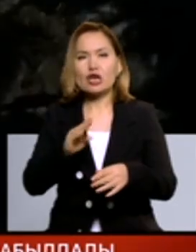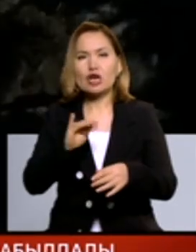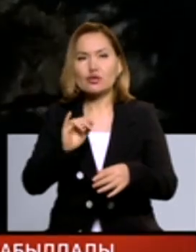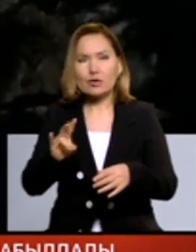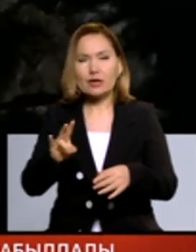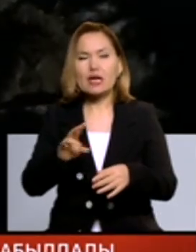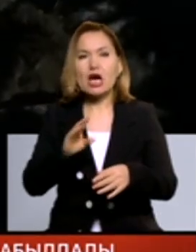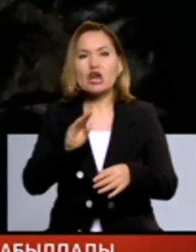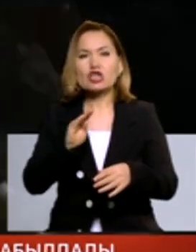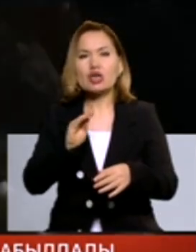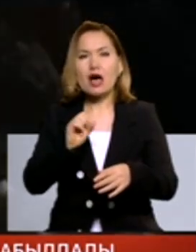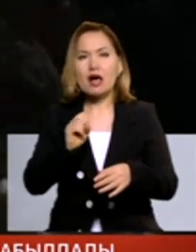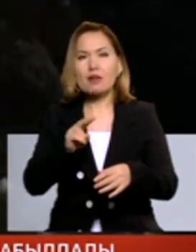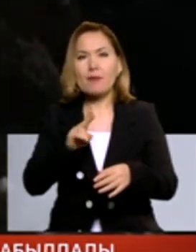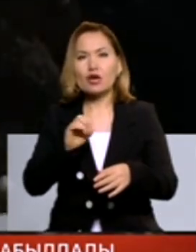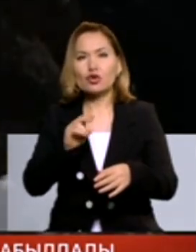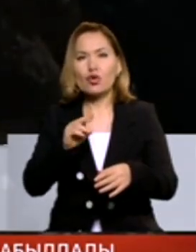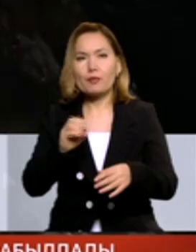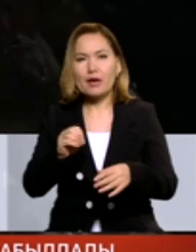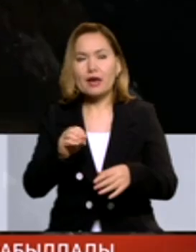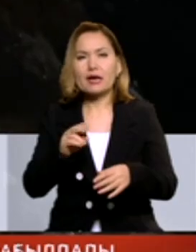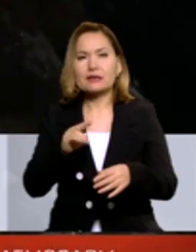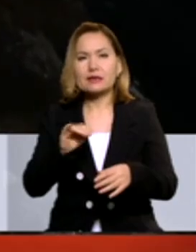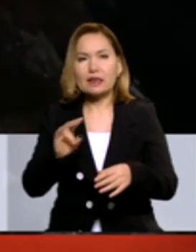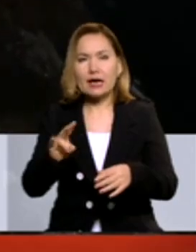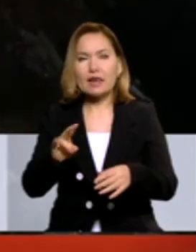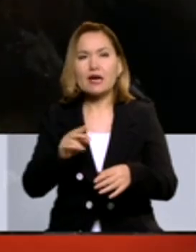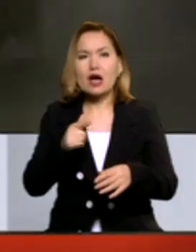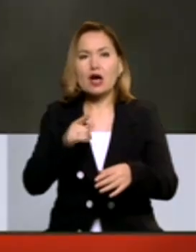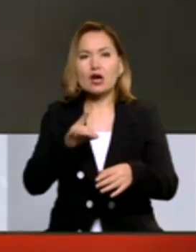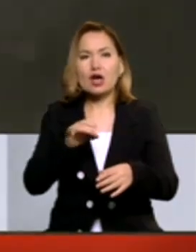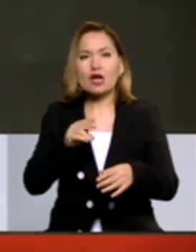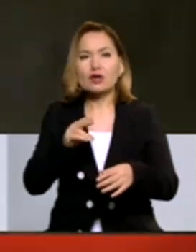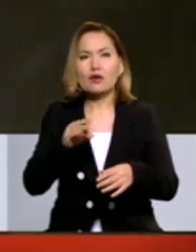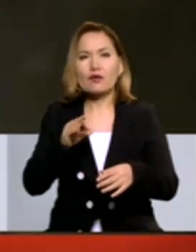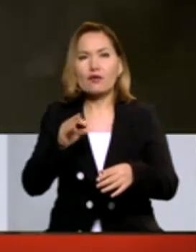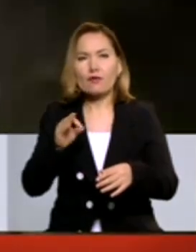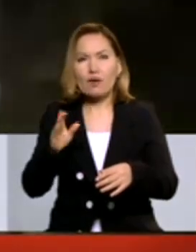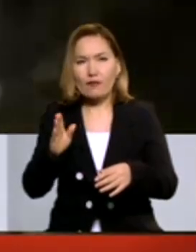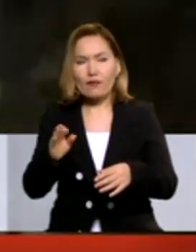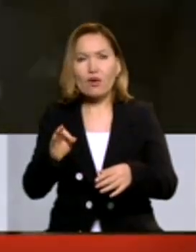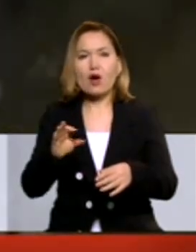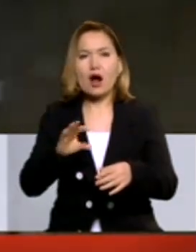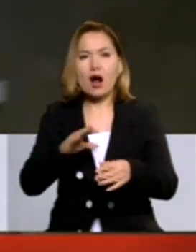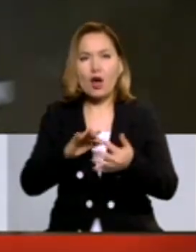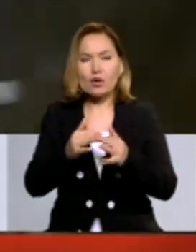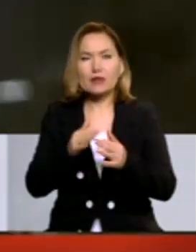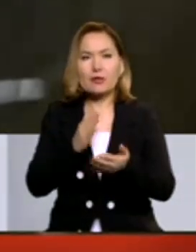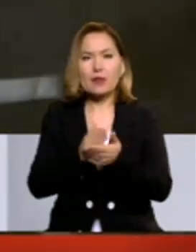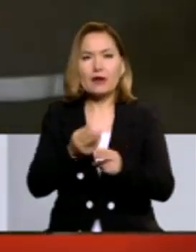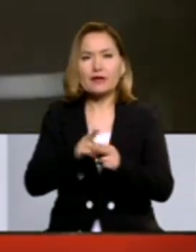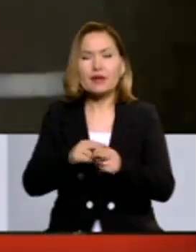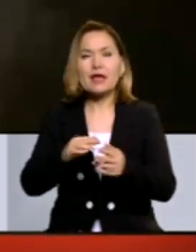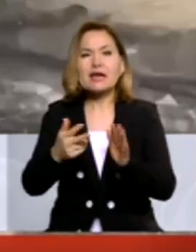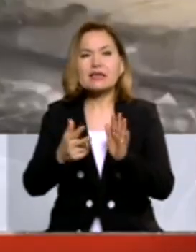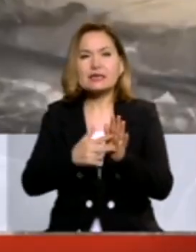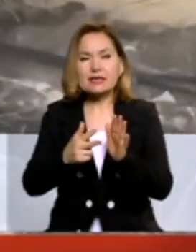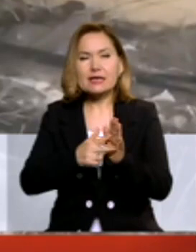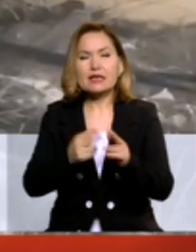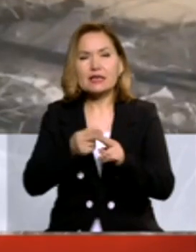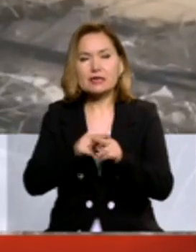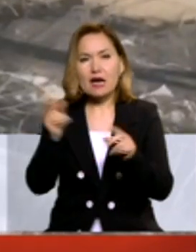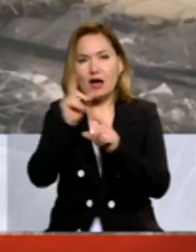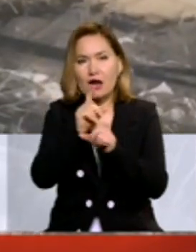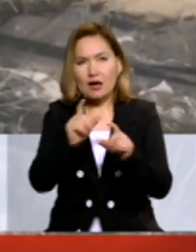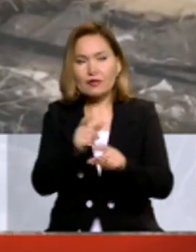Жасөркен, Жалпақ Төбе, Қызылдихан, Градевская ауылдар бар. Елді мекендердегі 8 әлеуметтік нысанда